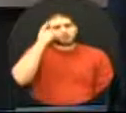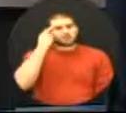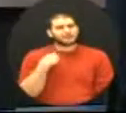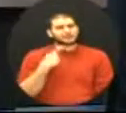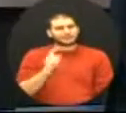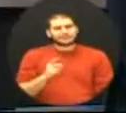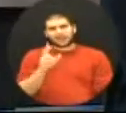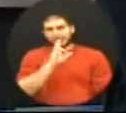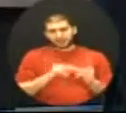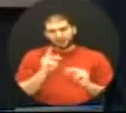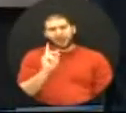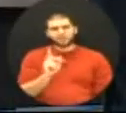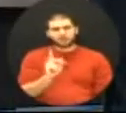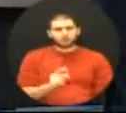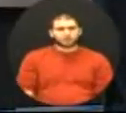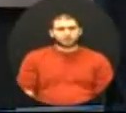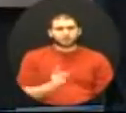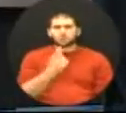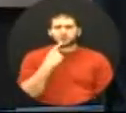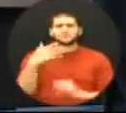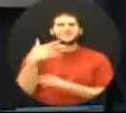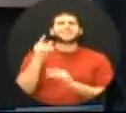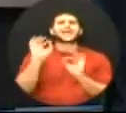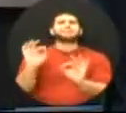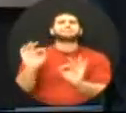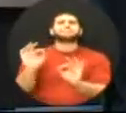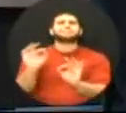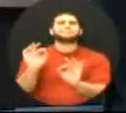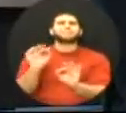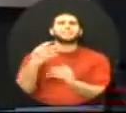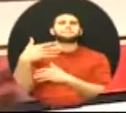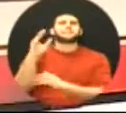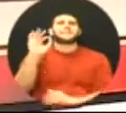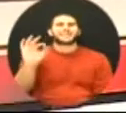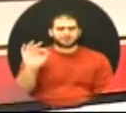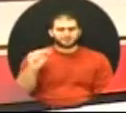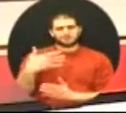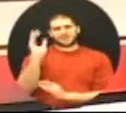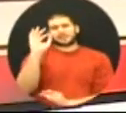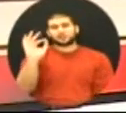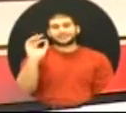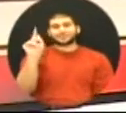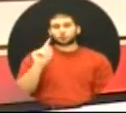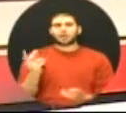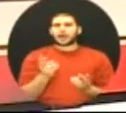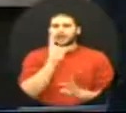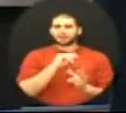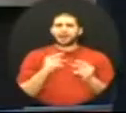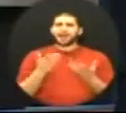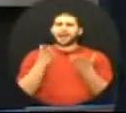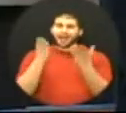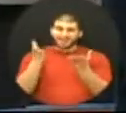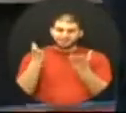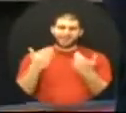אדרש לדבר על זה, אבל הוא אומר מדינתכם. מדינתכם. לזוהיר מאוד קל לדבר באנחנו